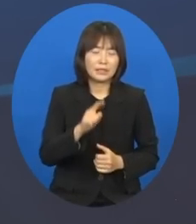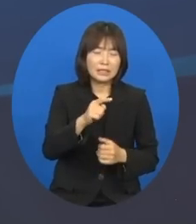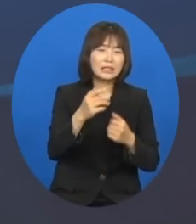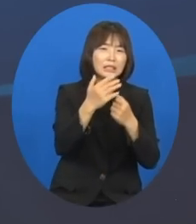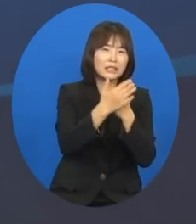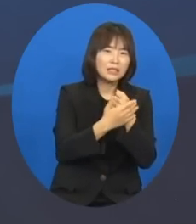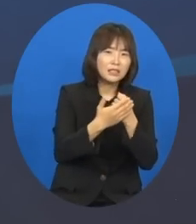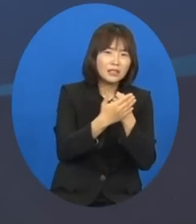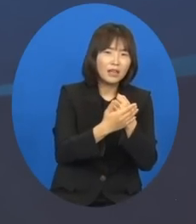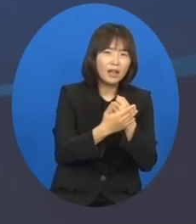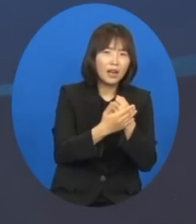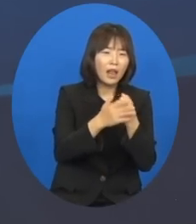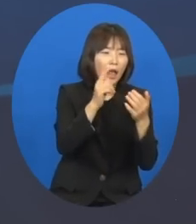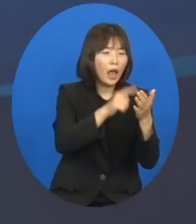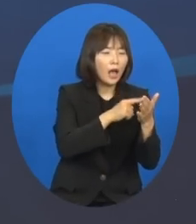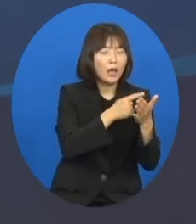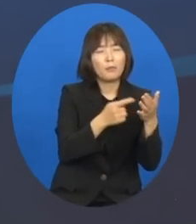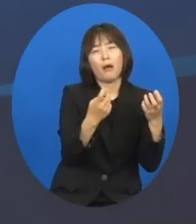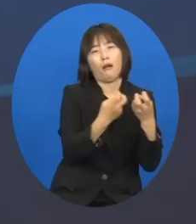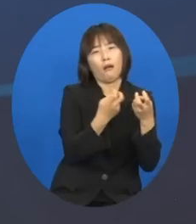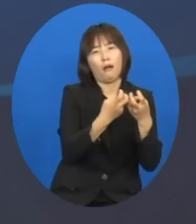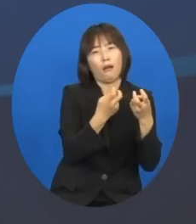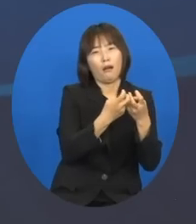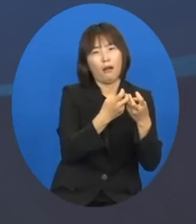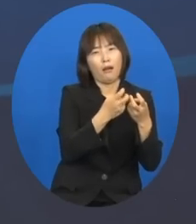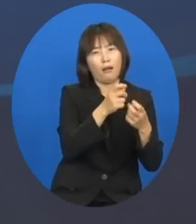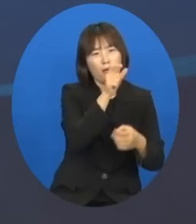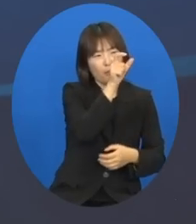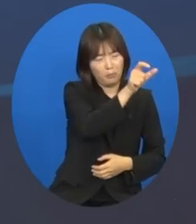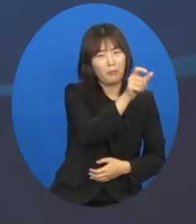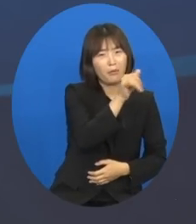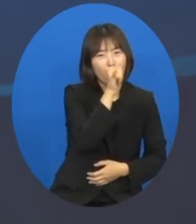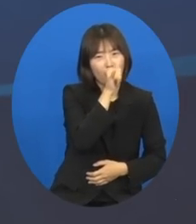은혜를 어찌다 갚을까 이렇게 써놨더라고요